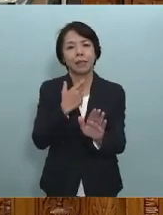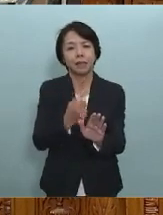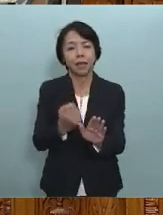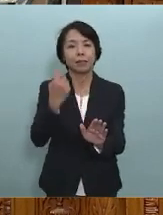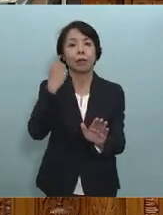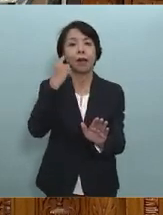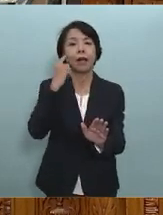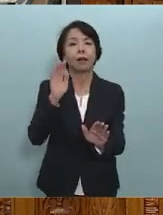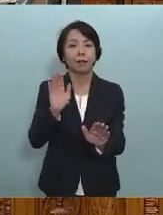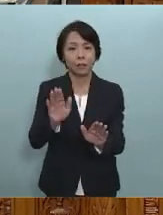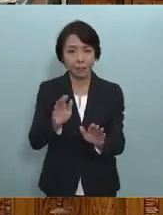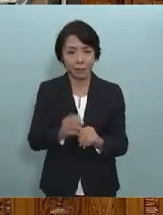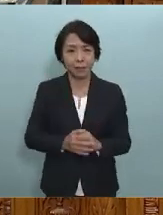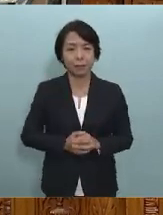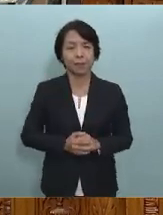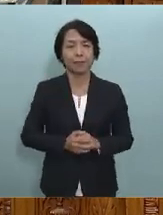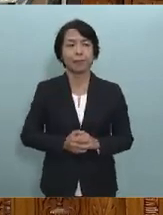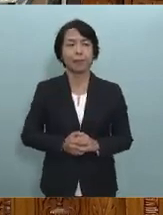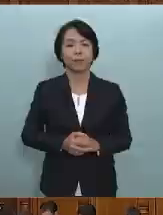ます